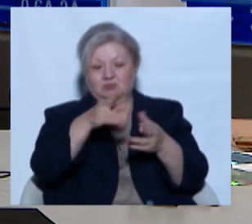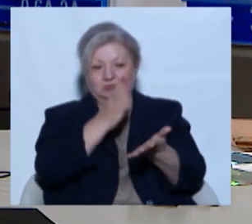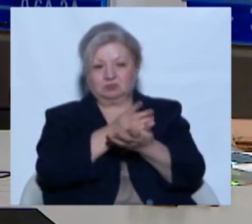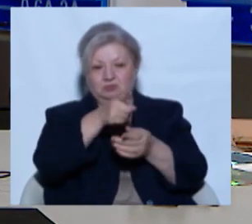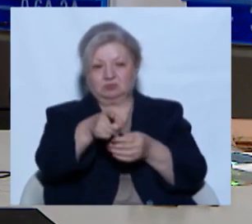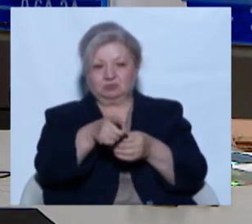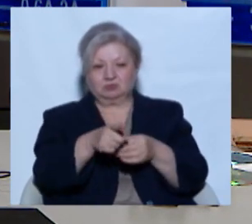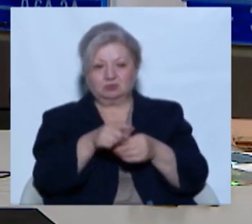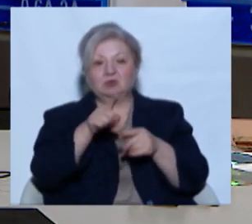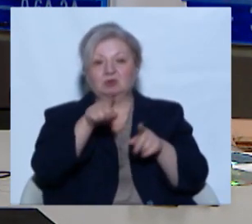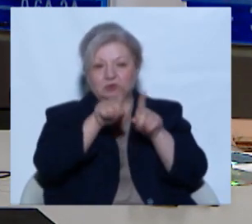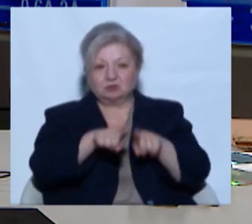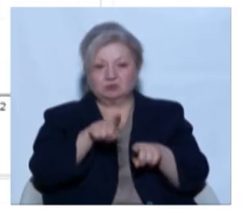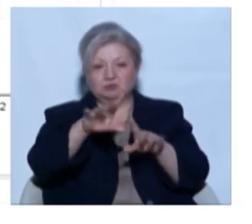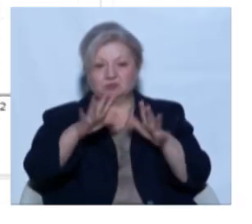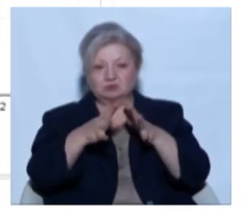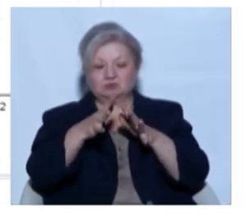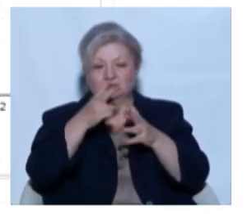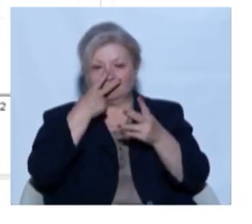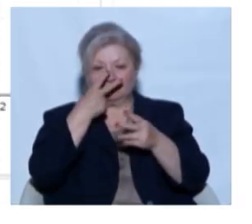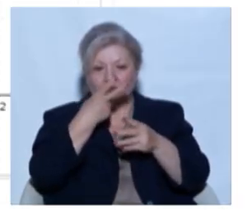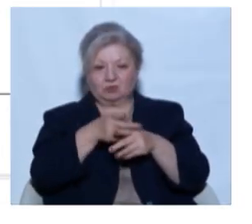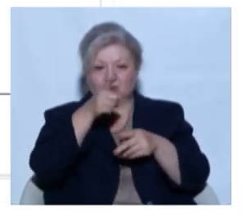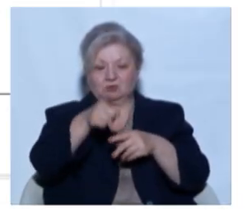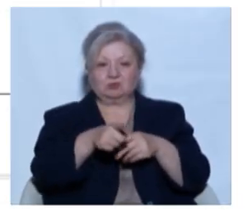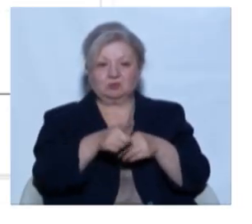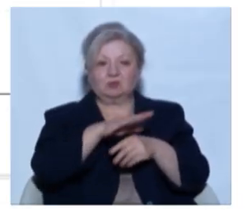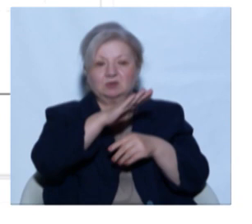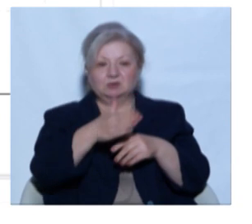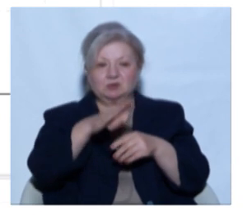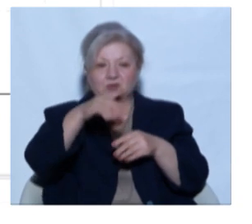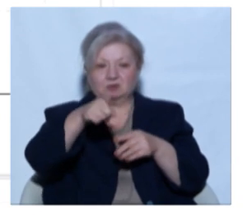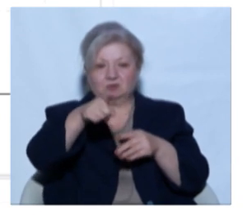მოდით ასეთი შემთხვევა განვიხილოთ დრეკადობის ძალის მუშაობასთან დაკავშირებით.